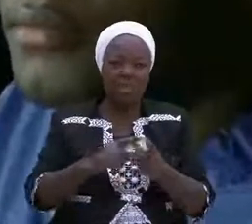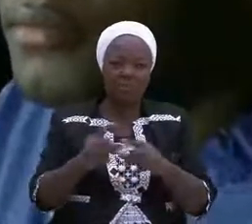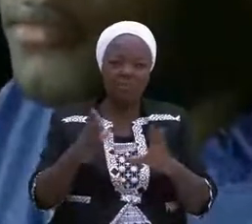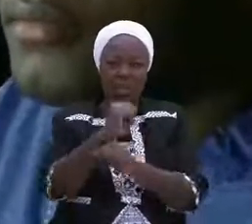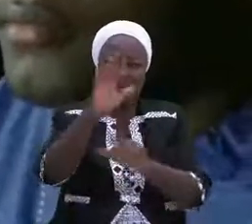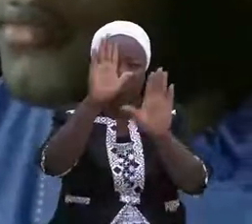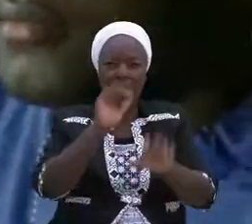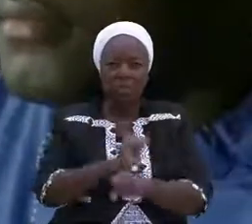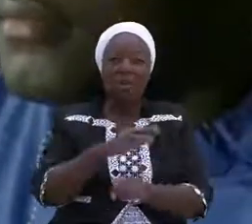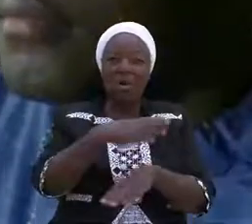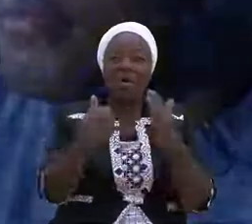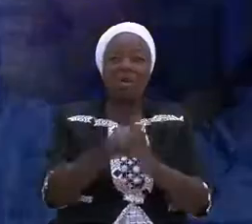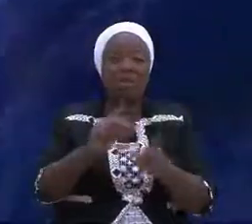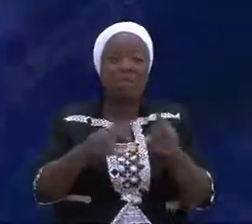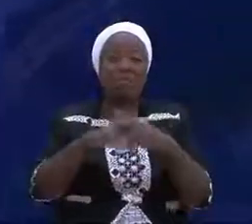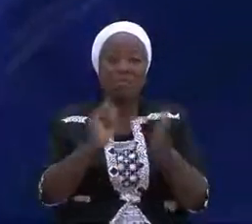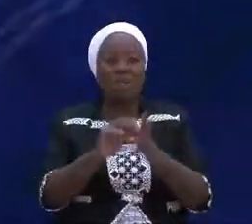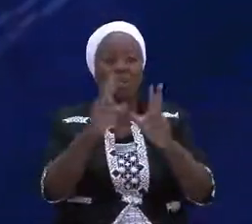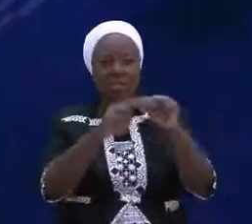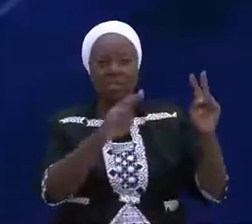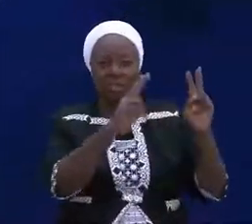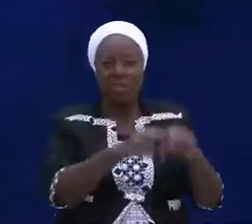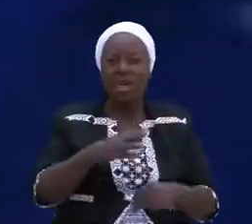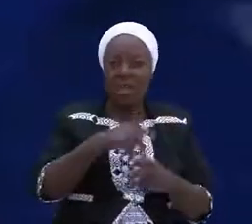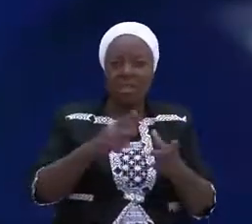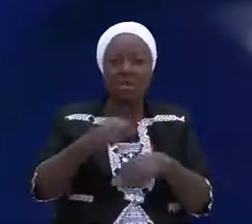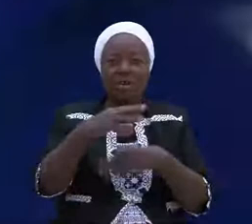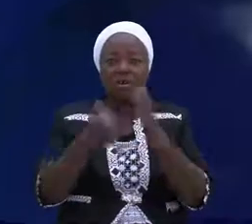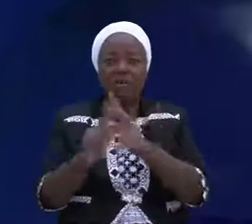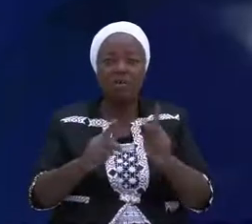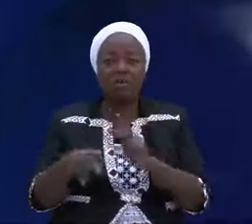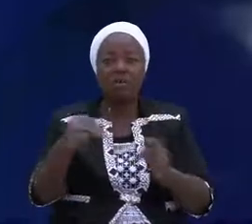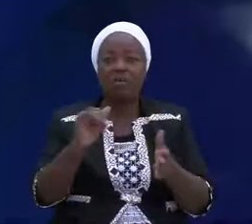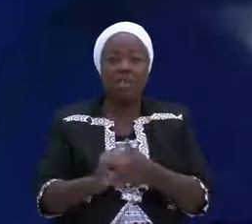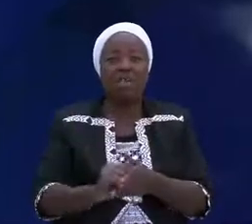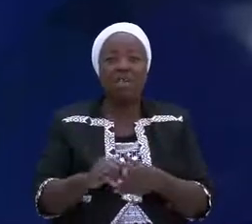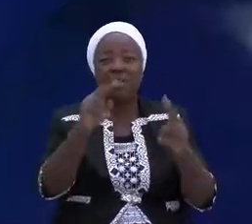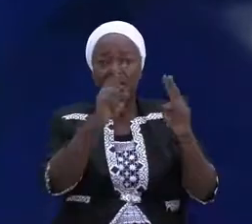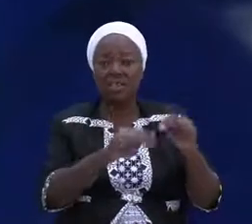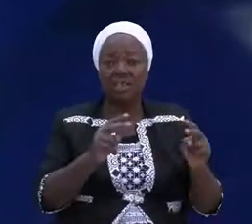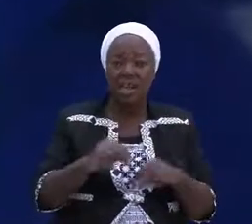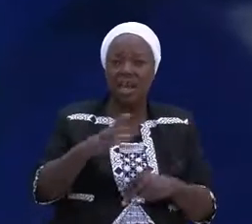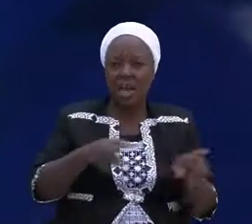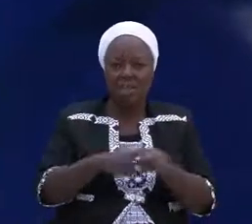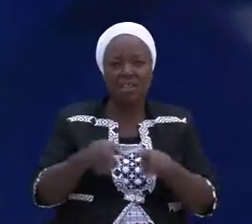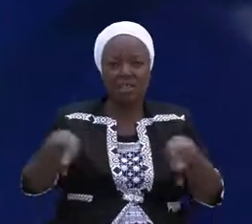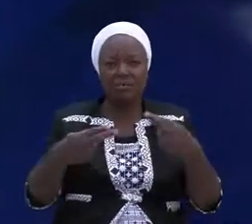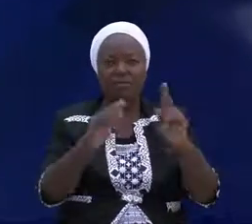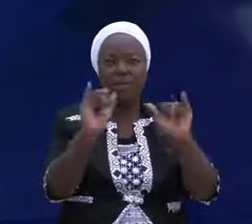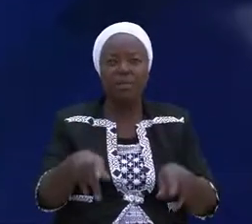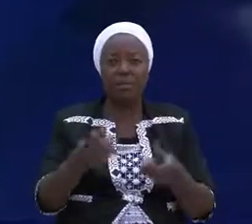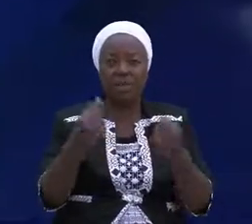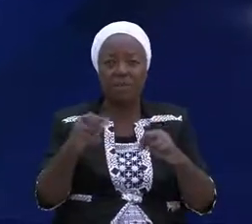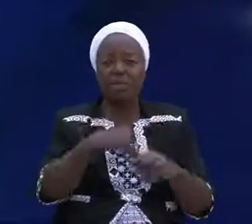Les citoyens de cette nation, les citoyens de cette ville, comme Philippe est venu, il a apporté